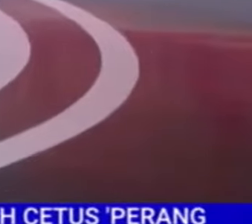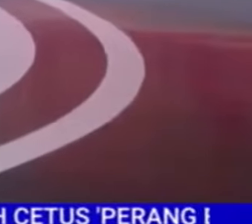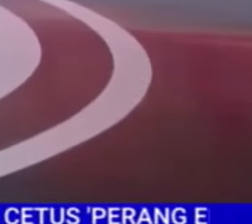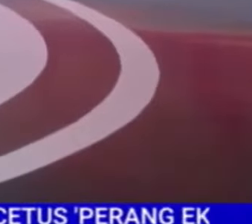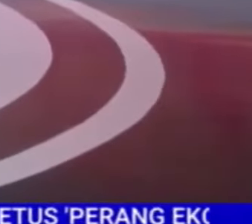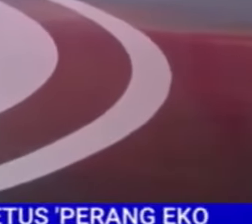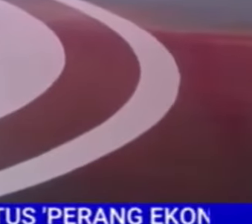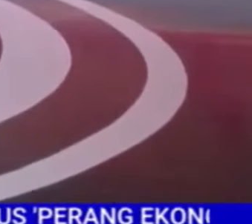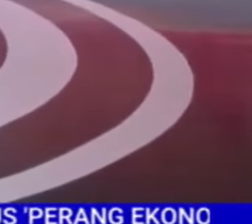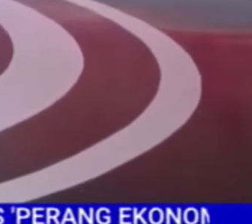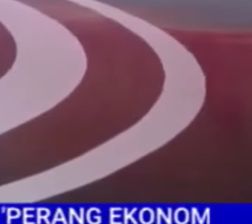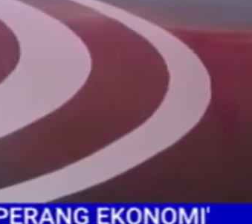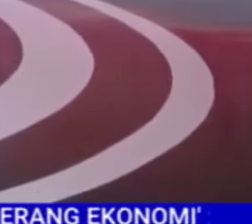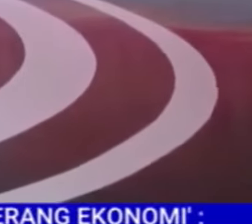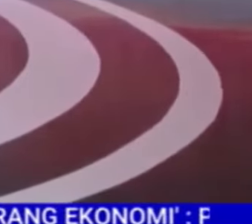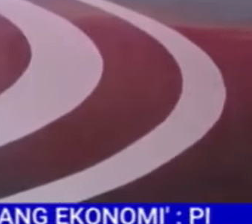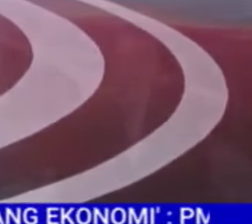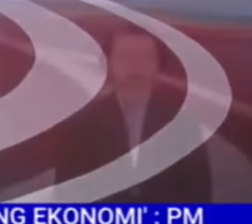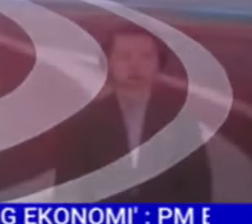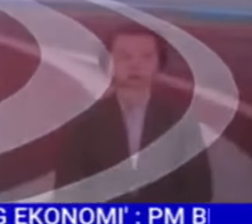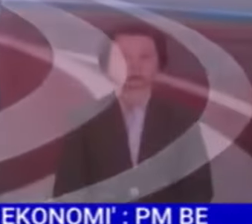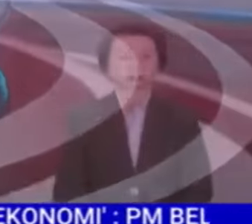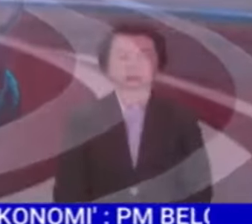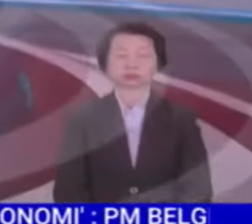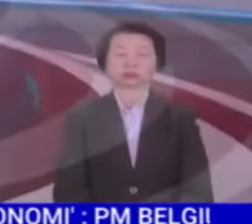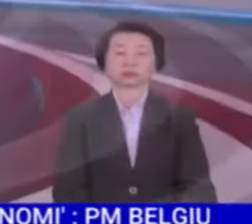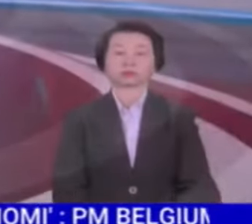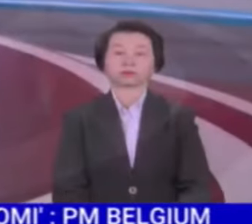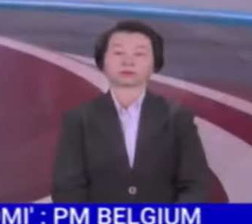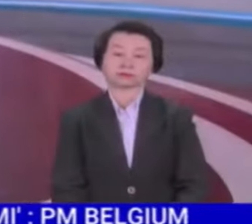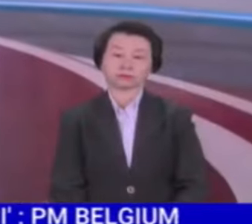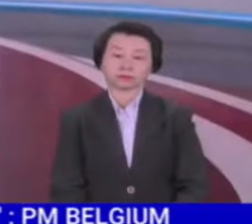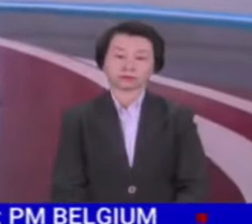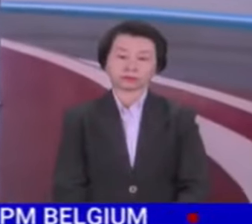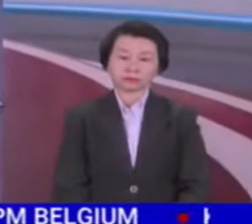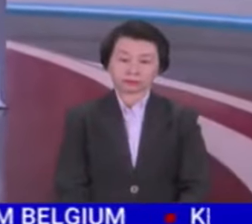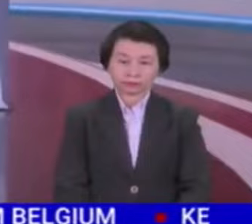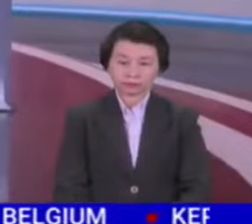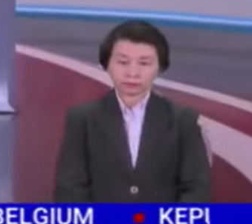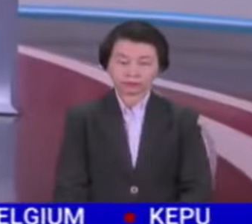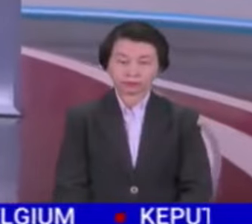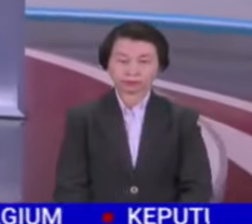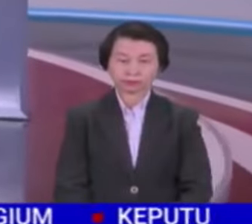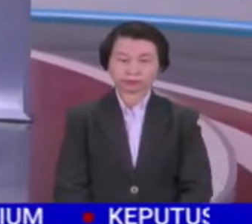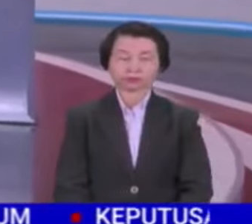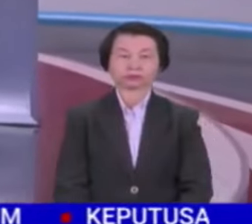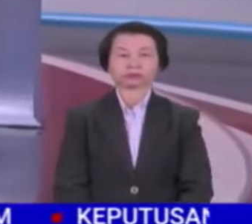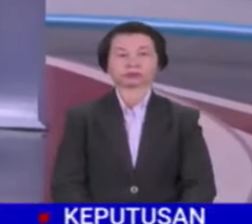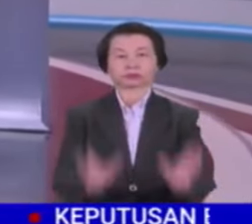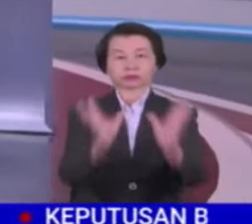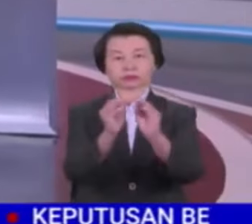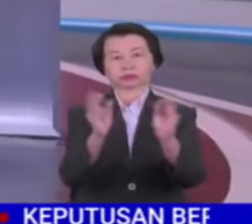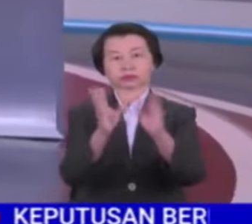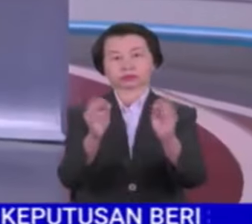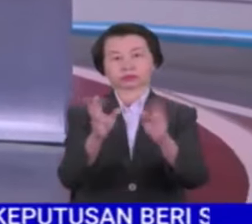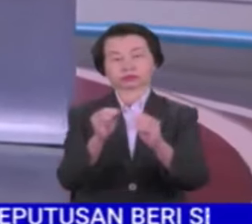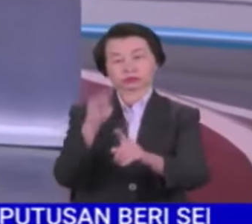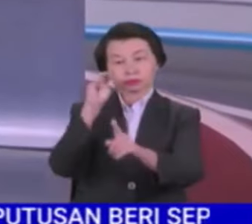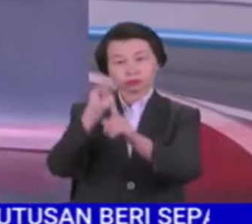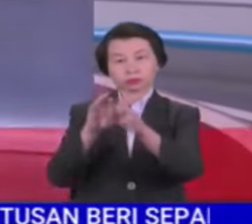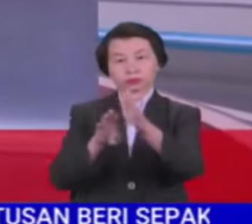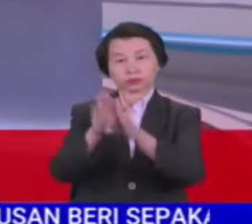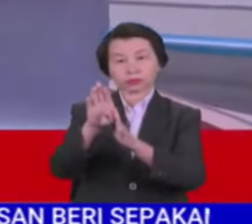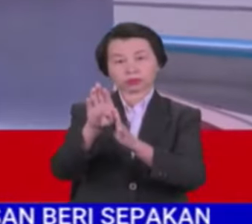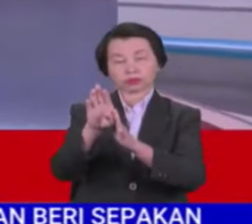Hai akibatnya pengunjung Kecamatan Tanjung Priok musyawarah majelis matlamat